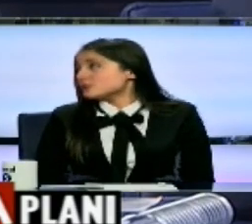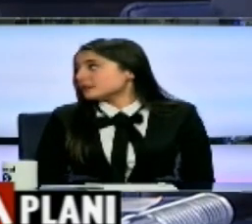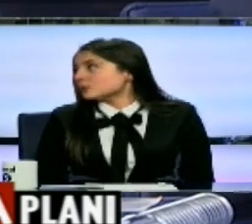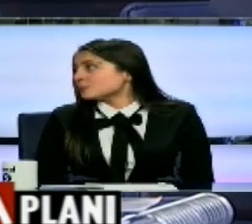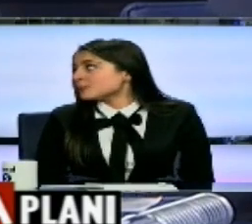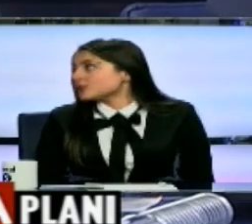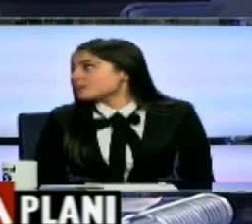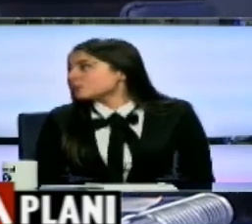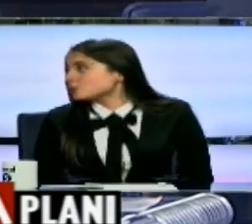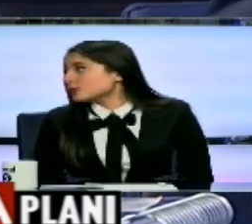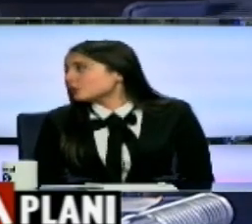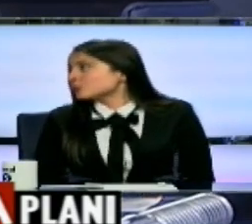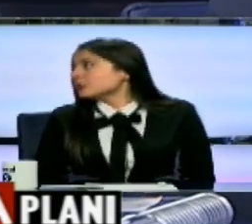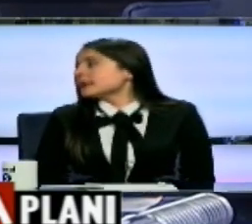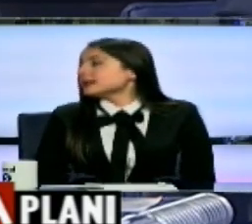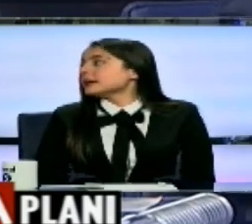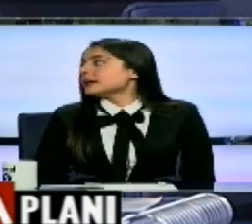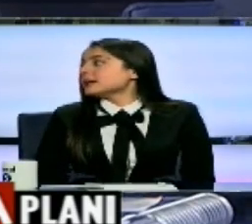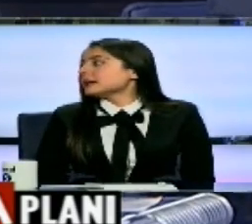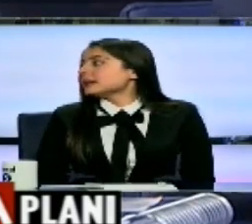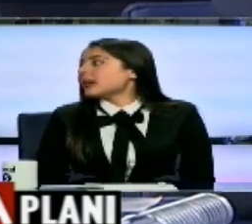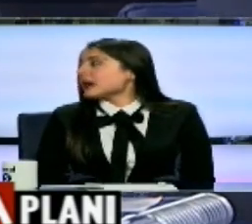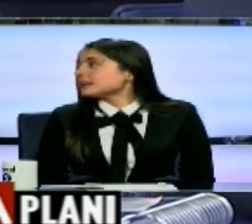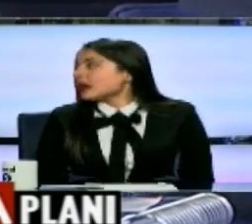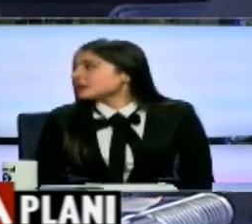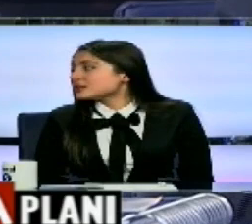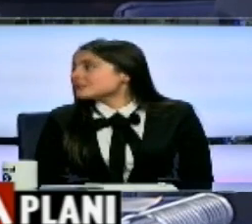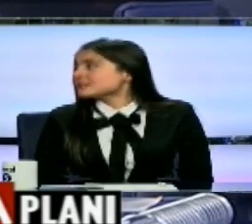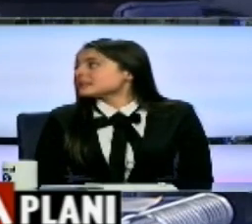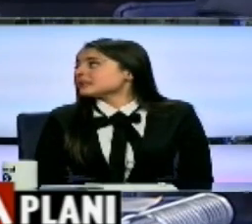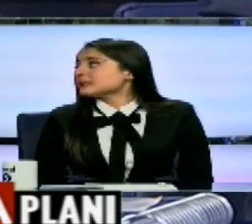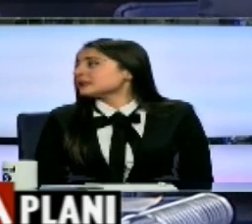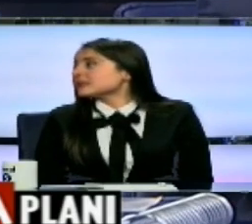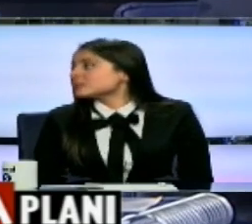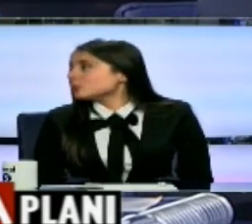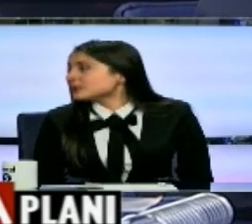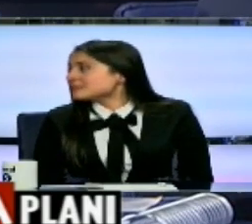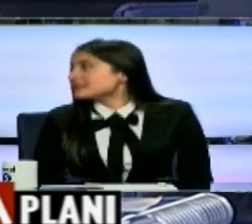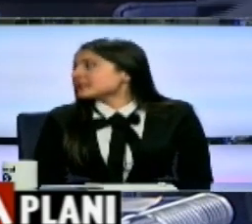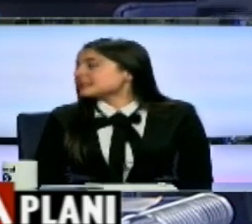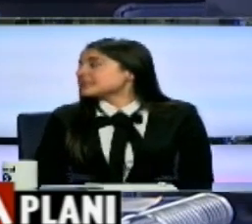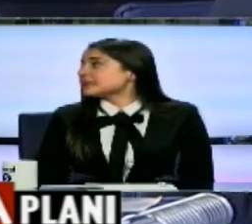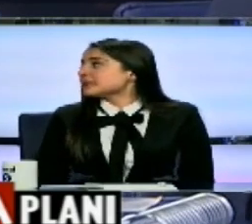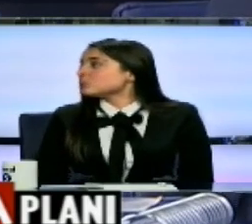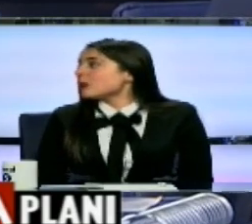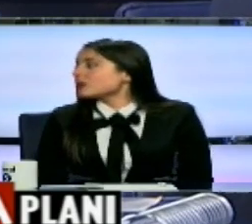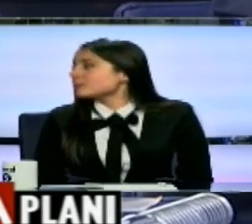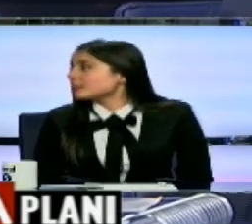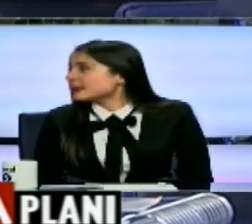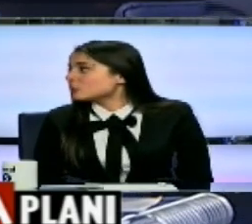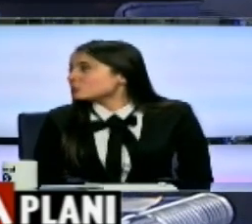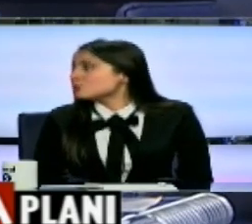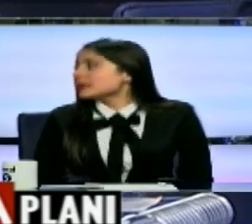söz veriyorum, yapacağıma söz veriyorum. Değerli kardeşlerimizin, devlet büyüklerimizin de desteklerini bu